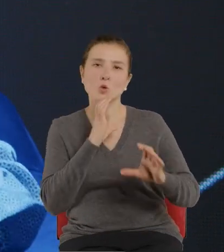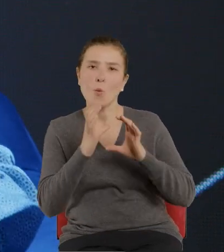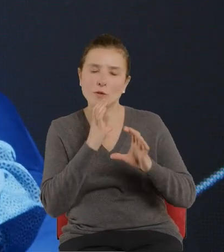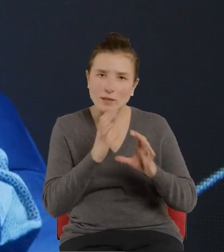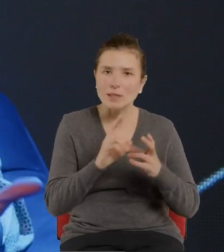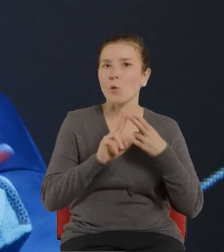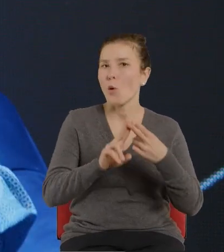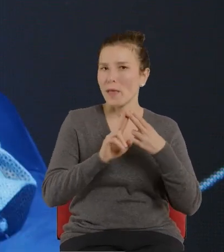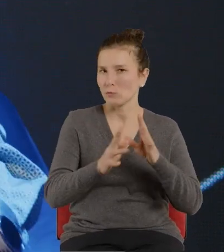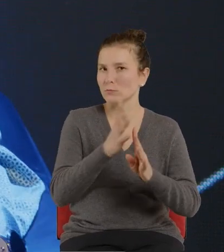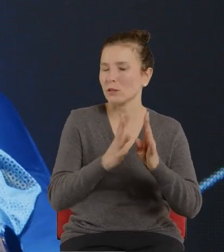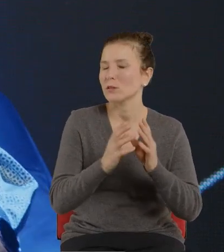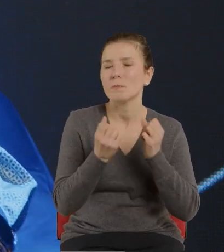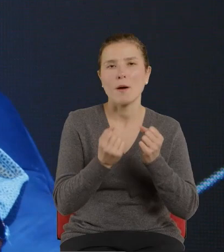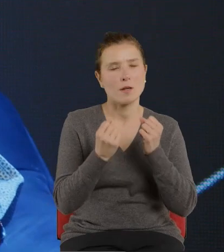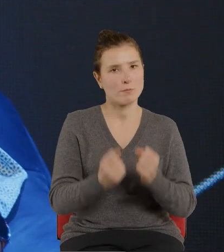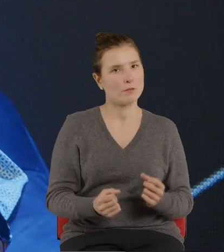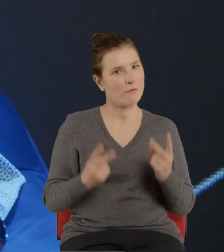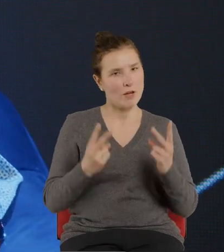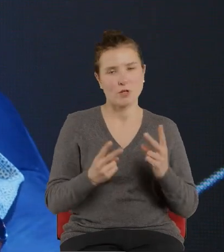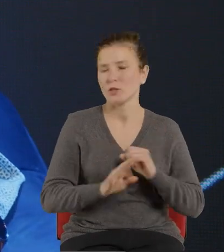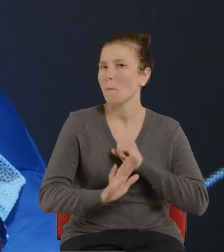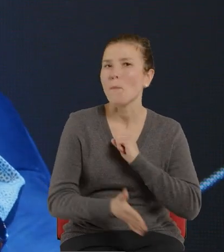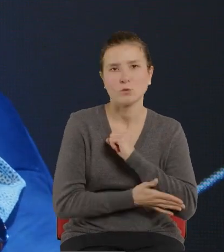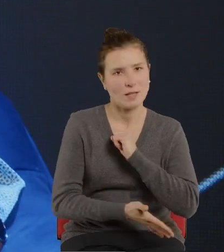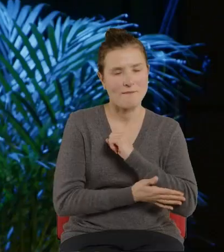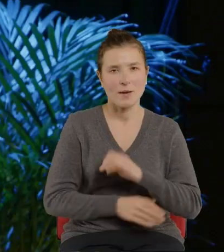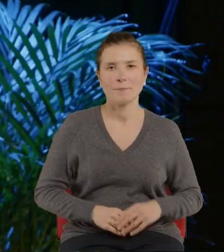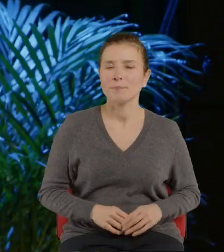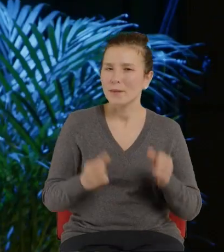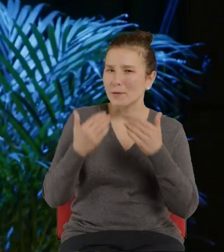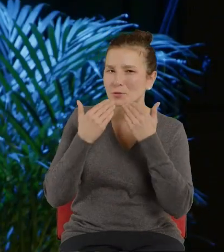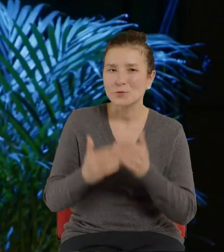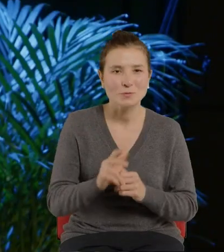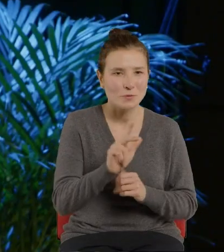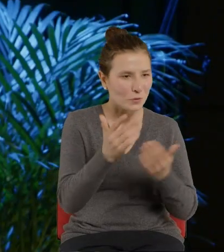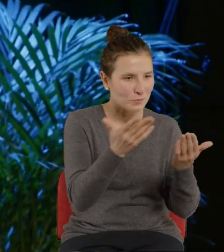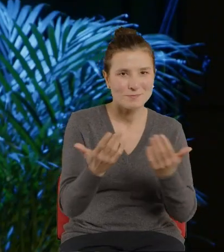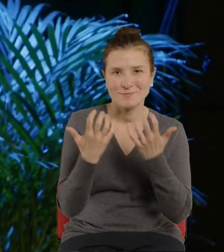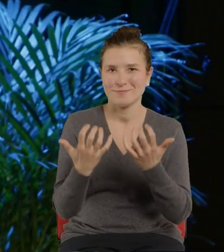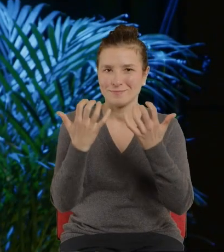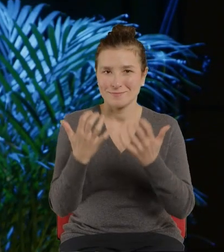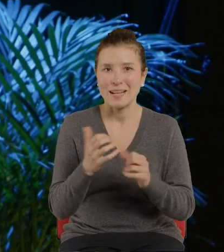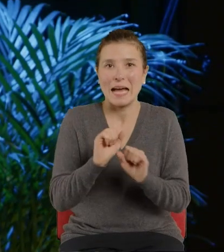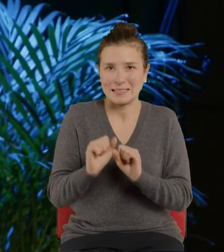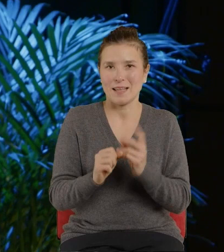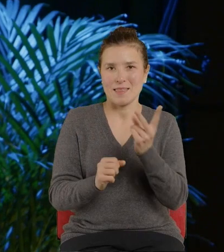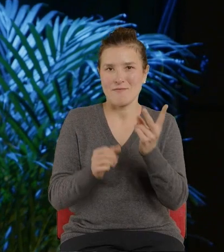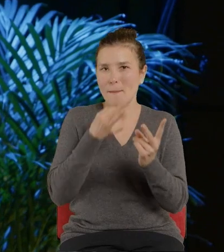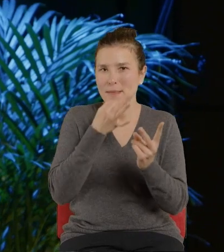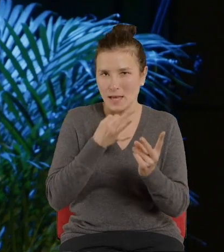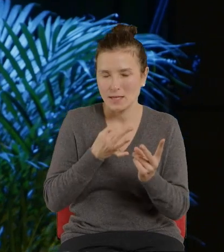i komunikacja z klientem jest absolutnie czymś super podstawowym. Dziękuję Tobie bardzo. Czy ktoś z Państwa? Mamy dwa